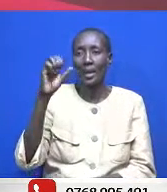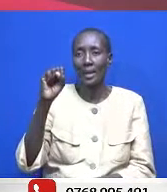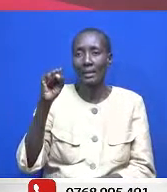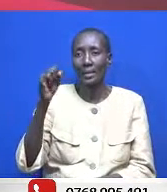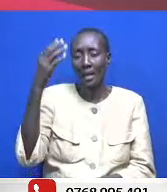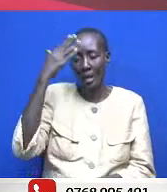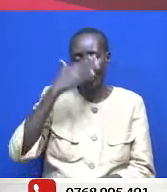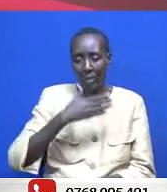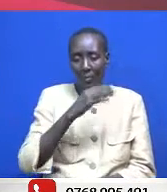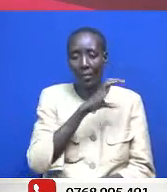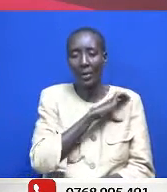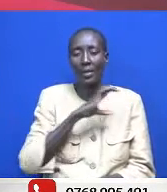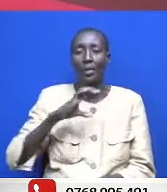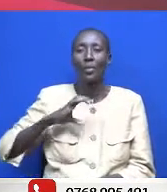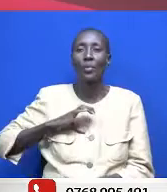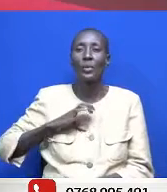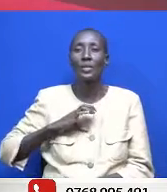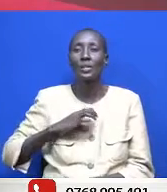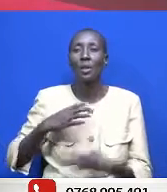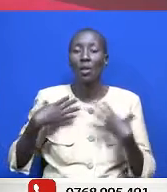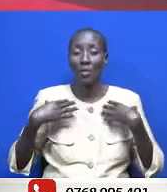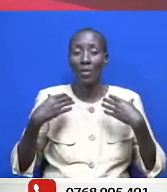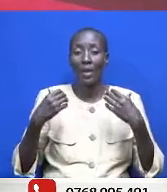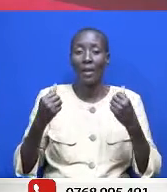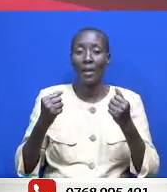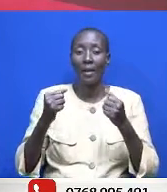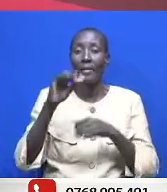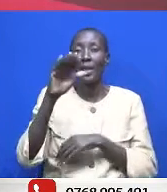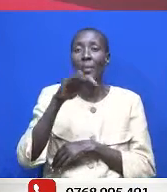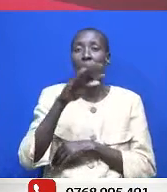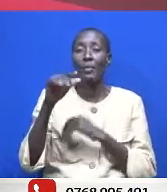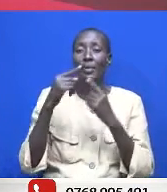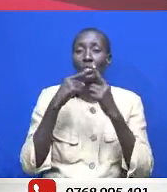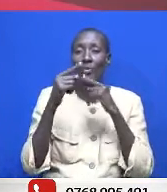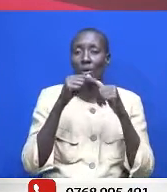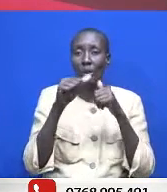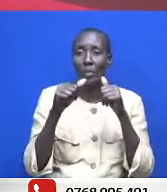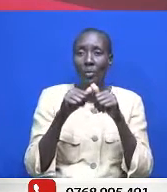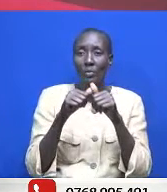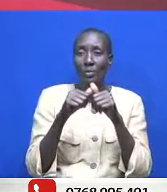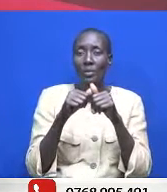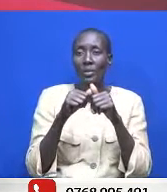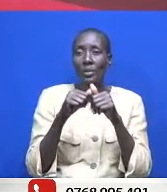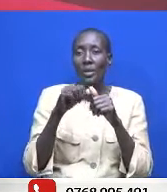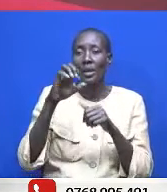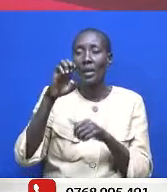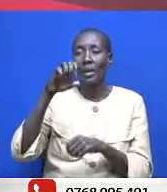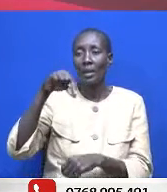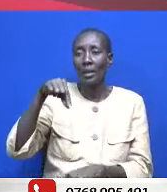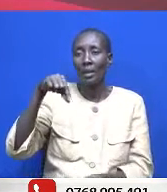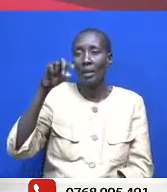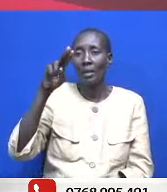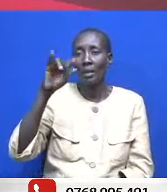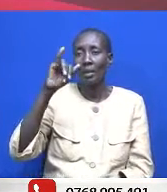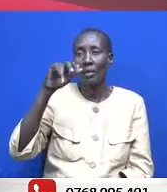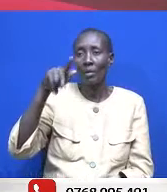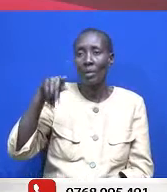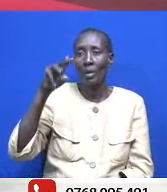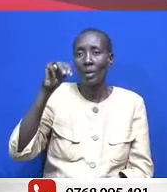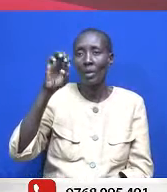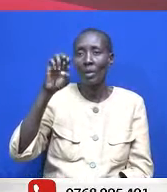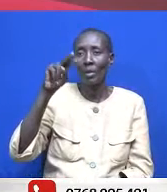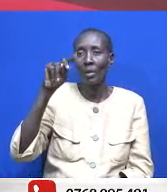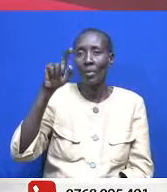ya kamati ya afya bungeni kuzungumzia swala la vifaa vya afya ambavyo vilifaa kupelekwa kwenye